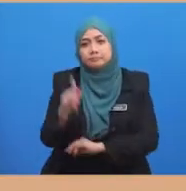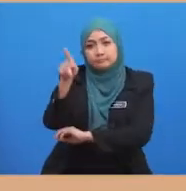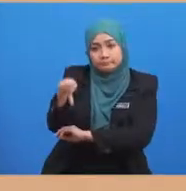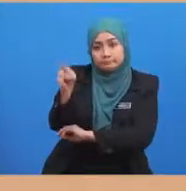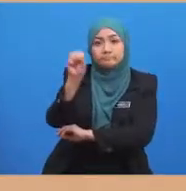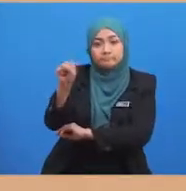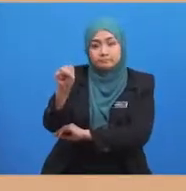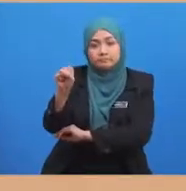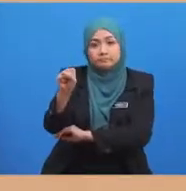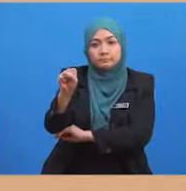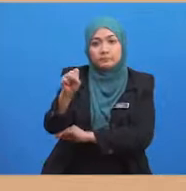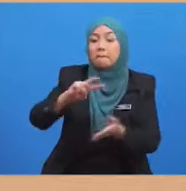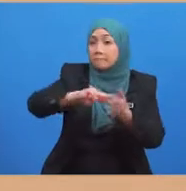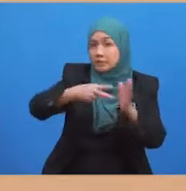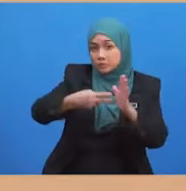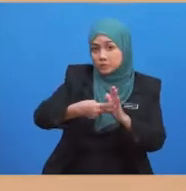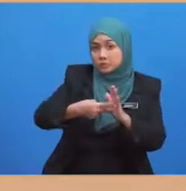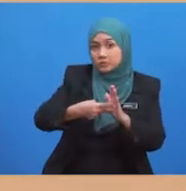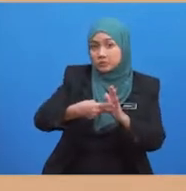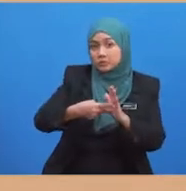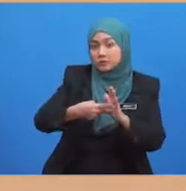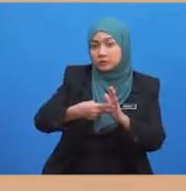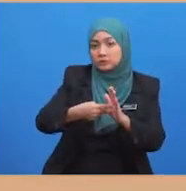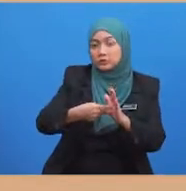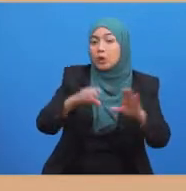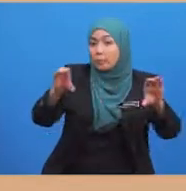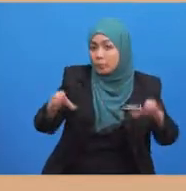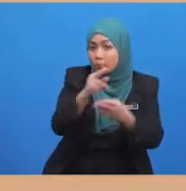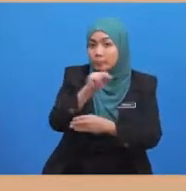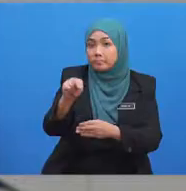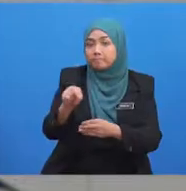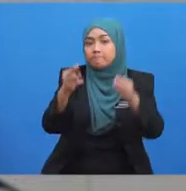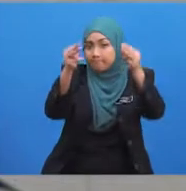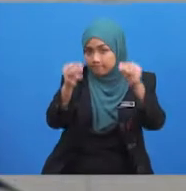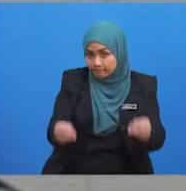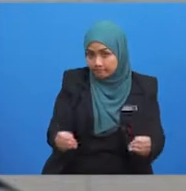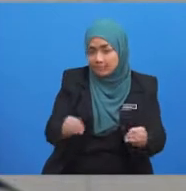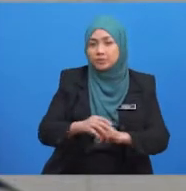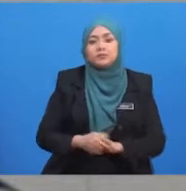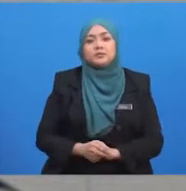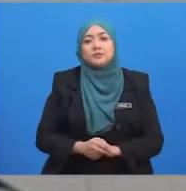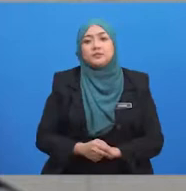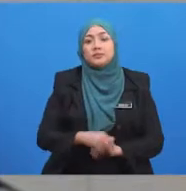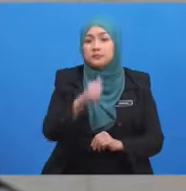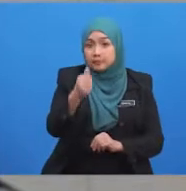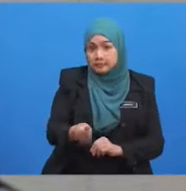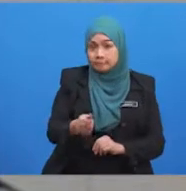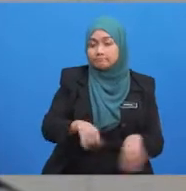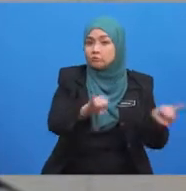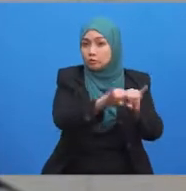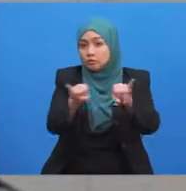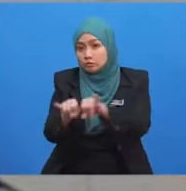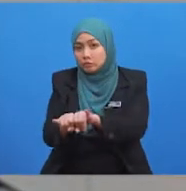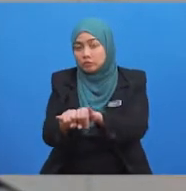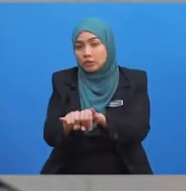Polimer sintetik ialah polimer buatan manusia. Ia juga merupakan